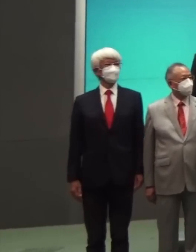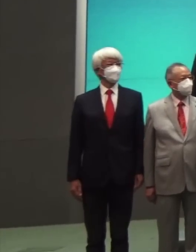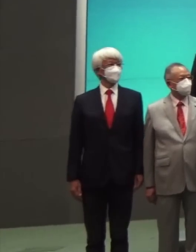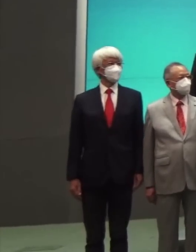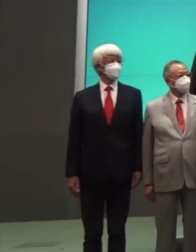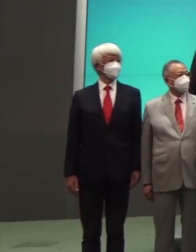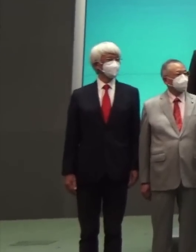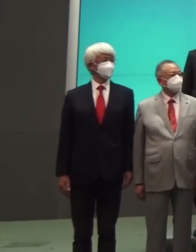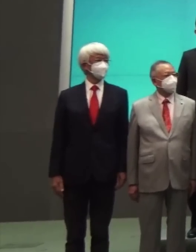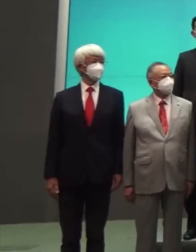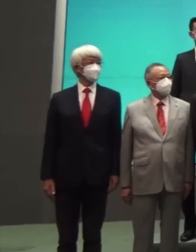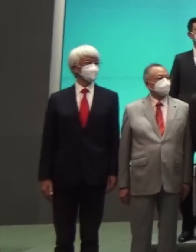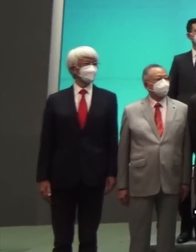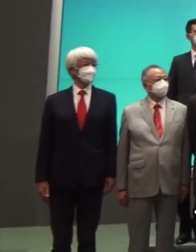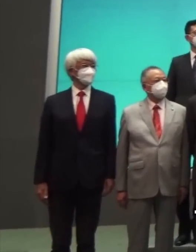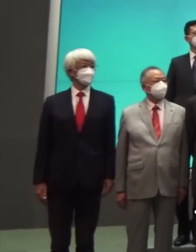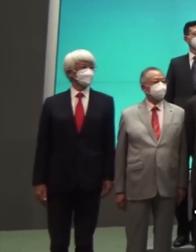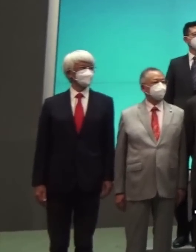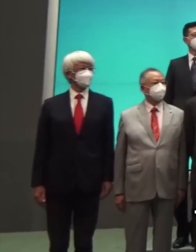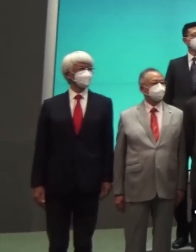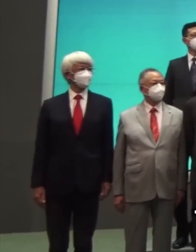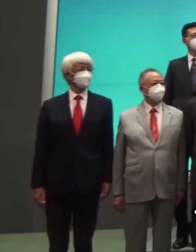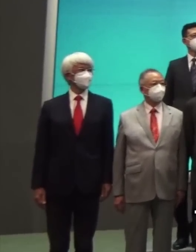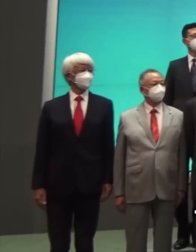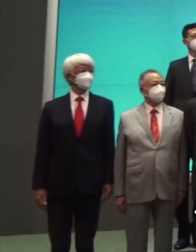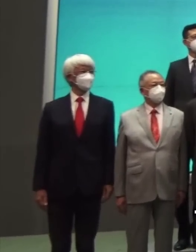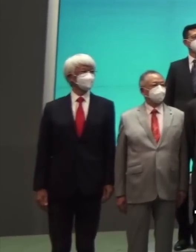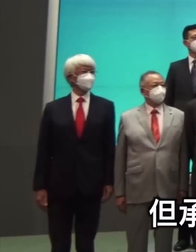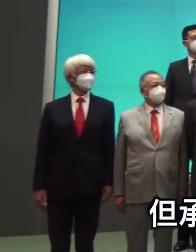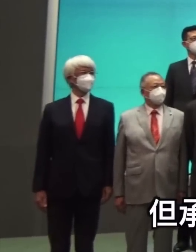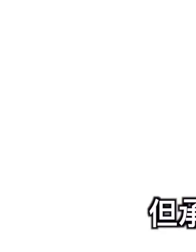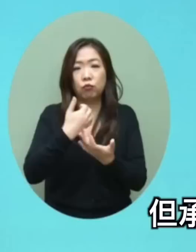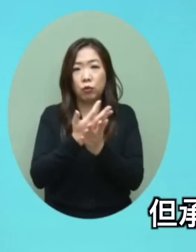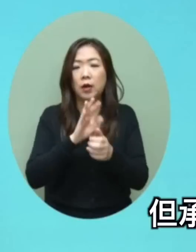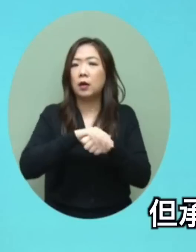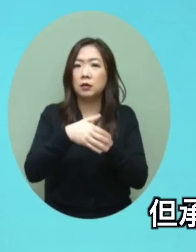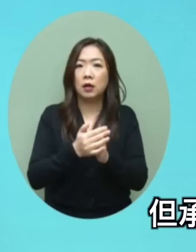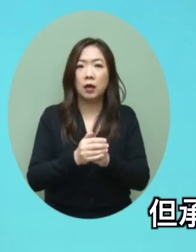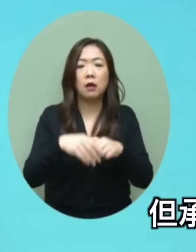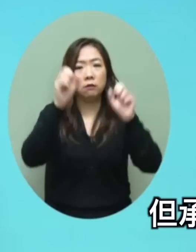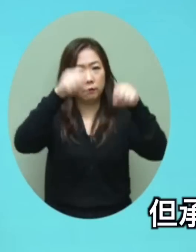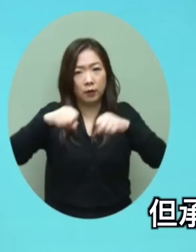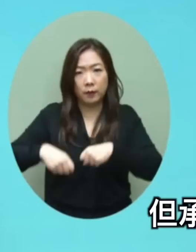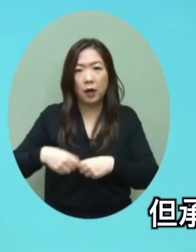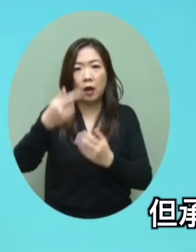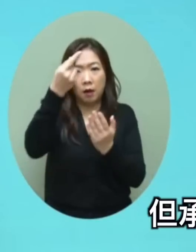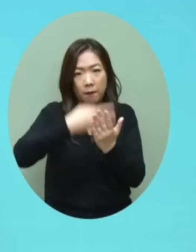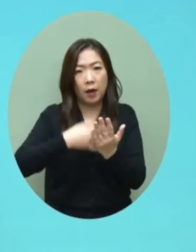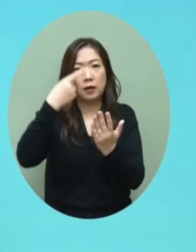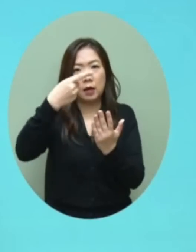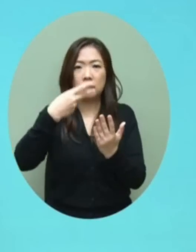李家超说，香港公务员效率一向获世界公认数一数二，但承认表现有时未符合市民期